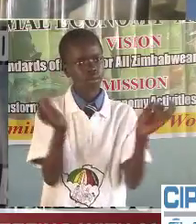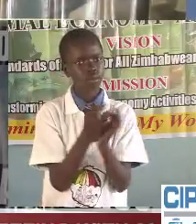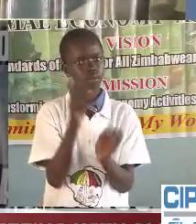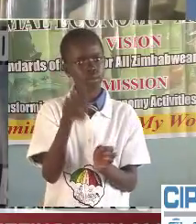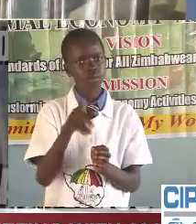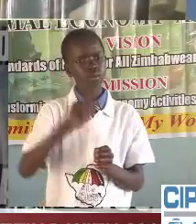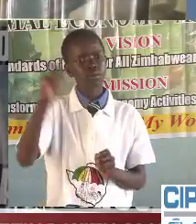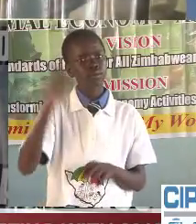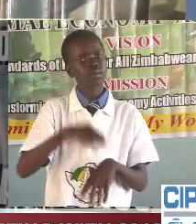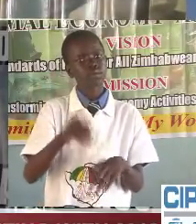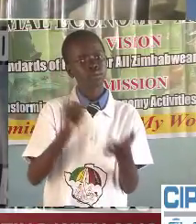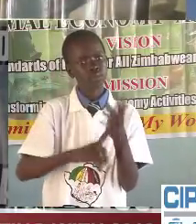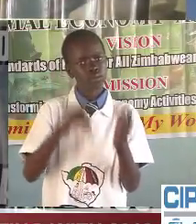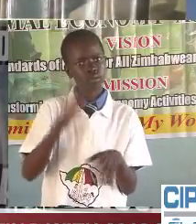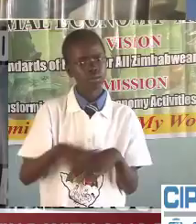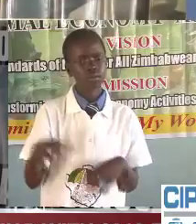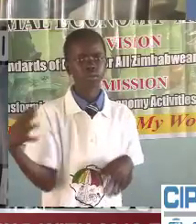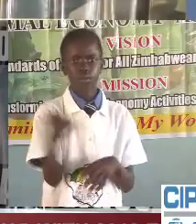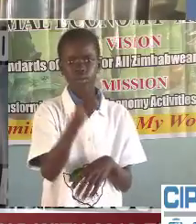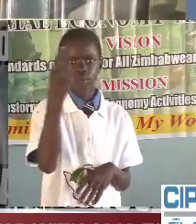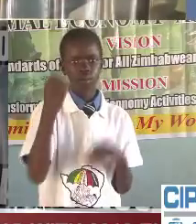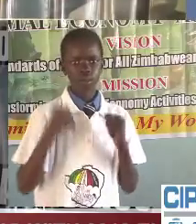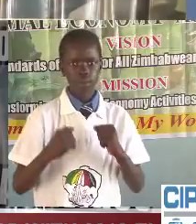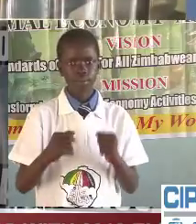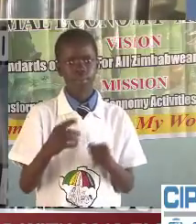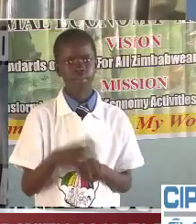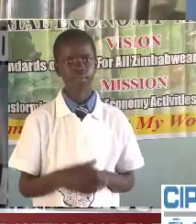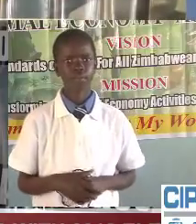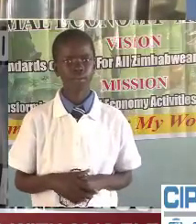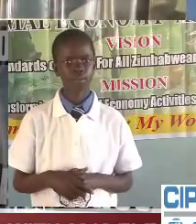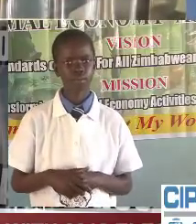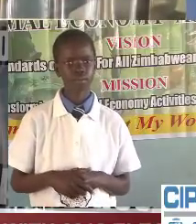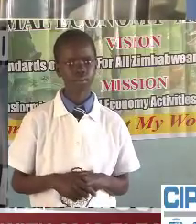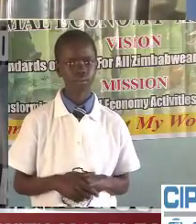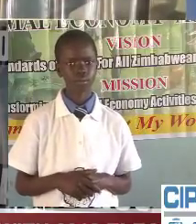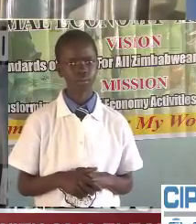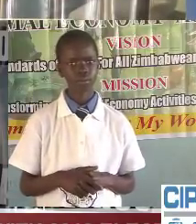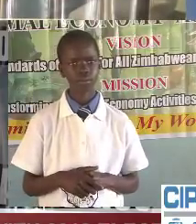mugovernment, chokutanga kuwana power. Tawana power,